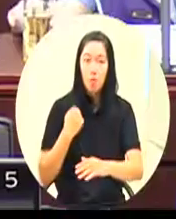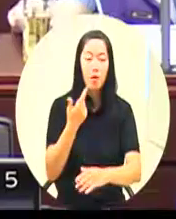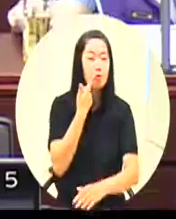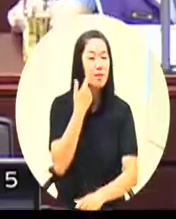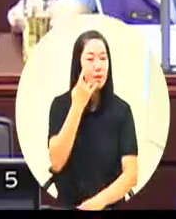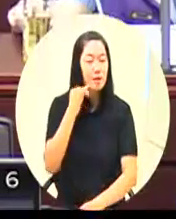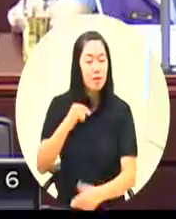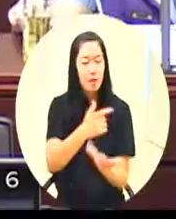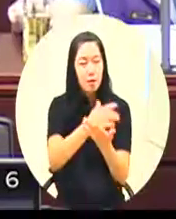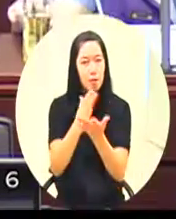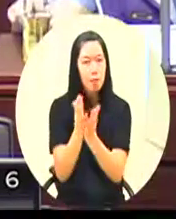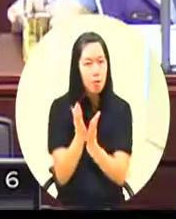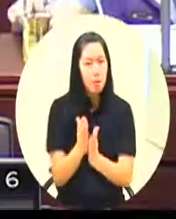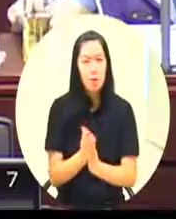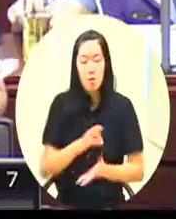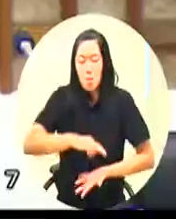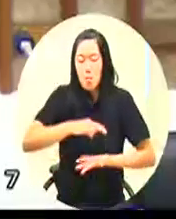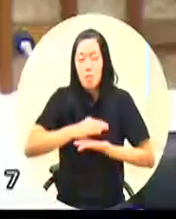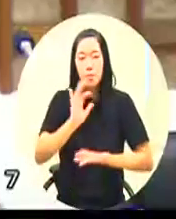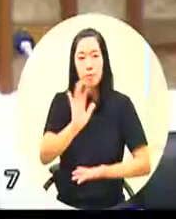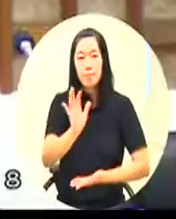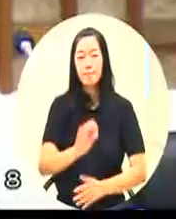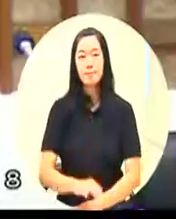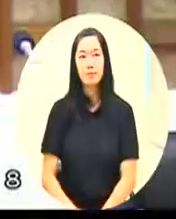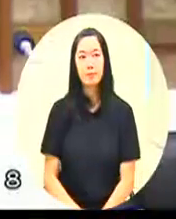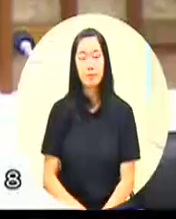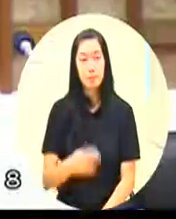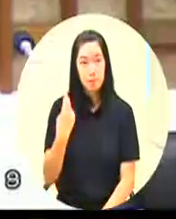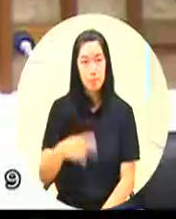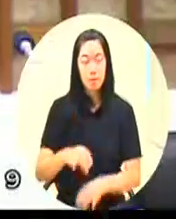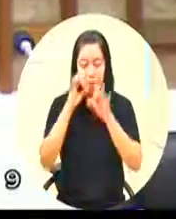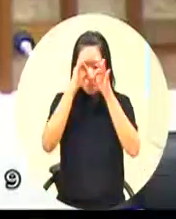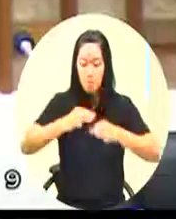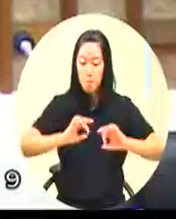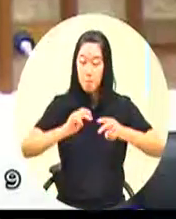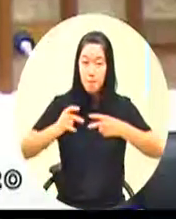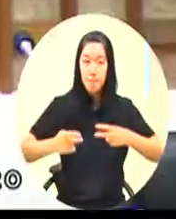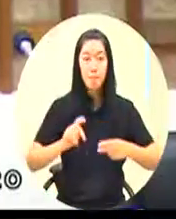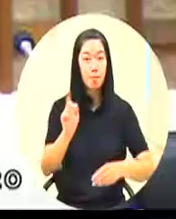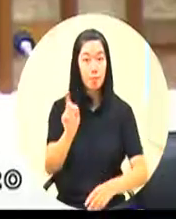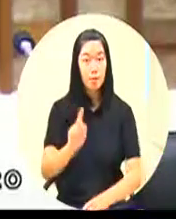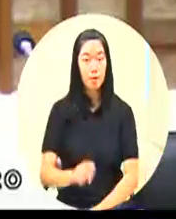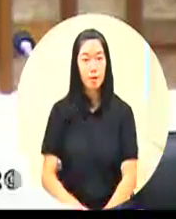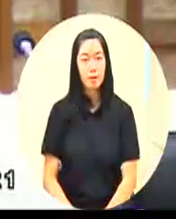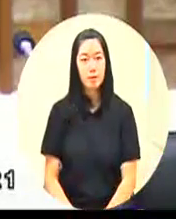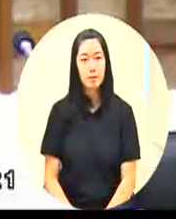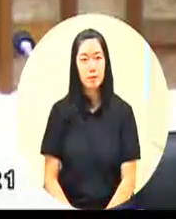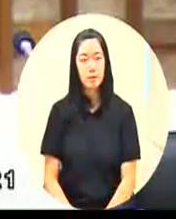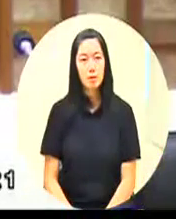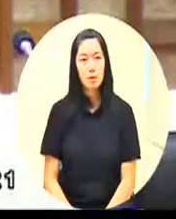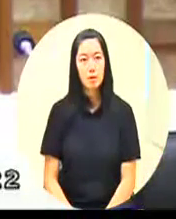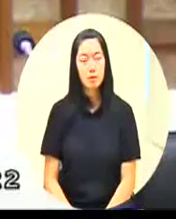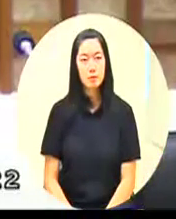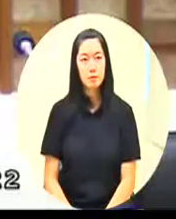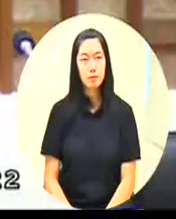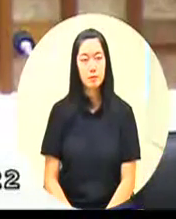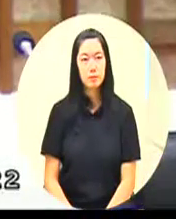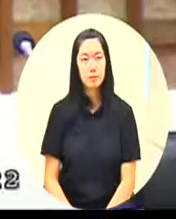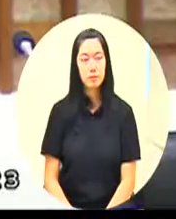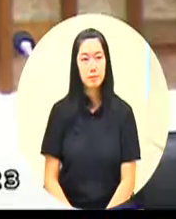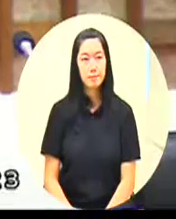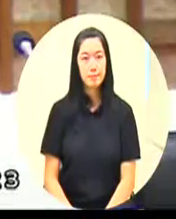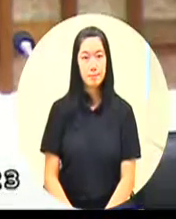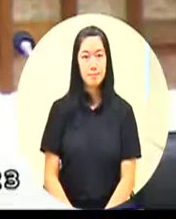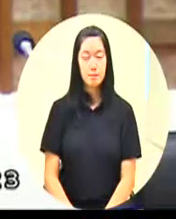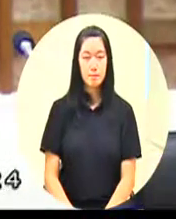心。 好，这是第一点，谢谢。那我再跟你检讨一下、第二点，这是用检讨了。局长，在这一次你看到我